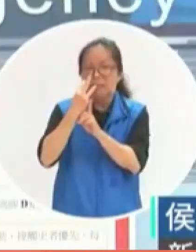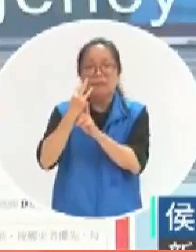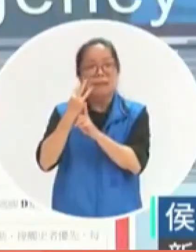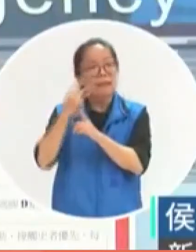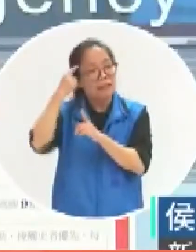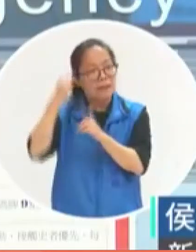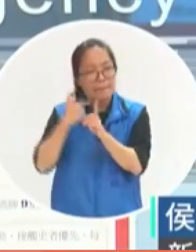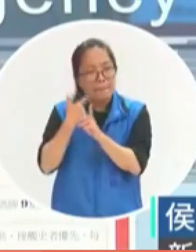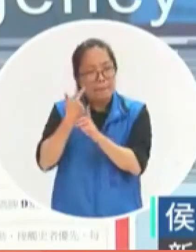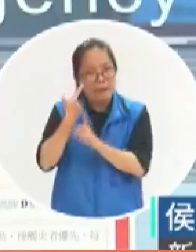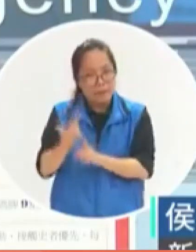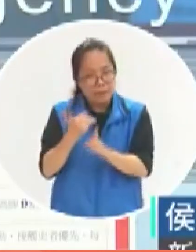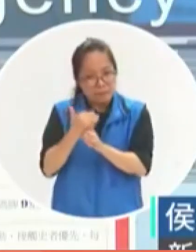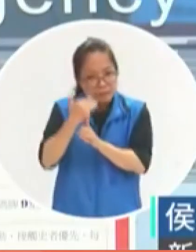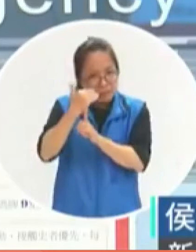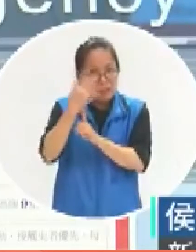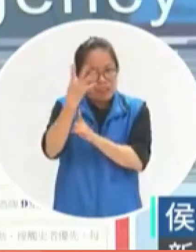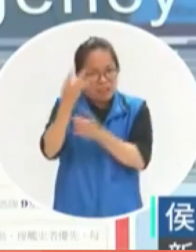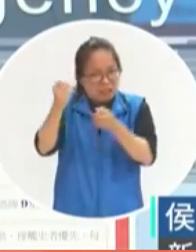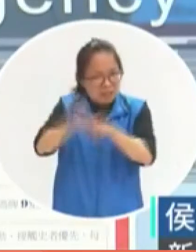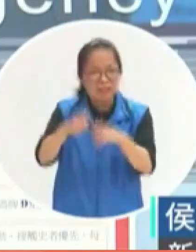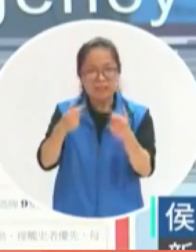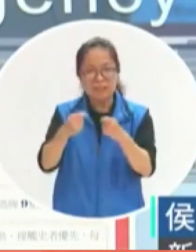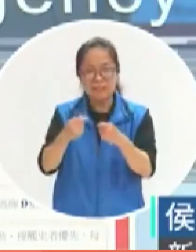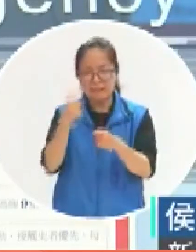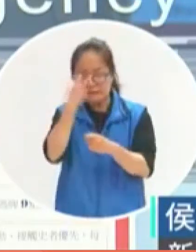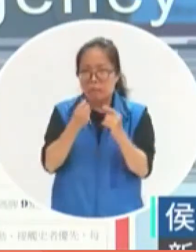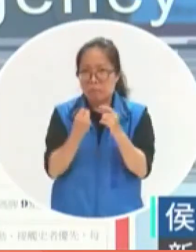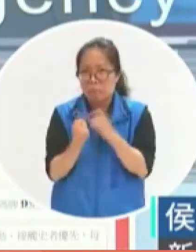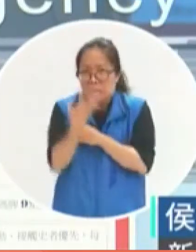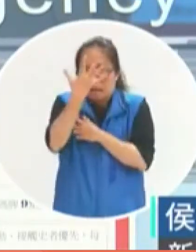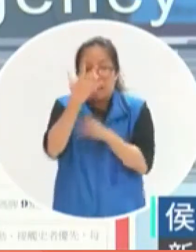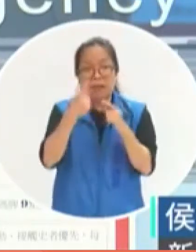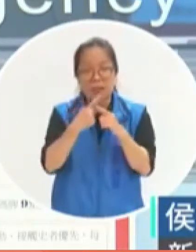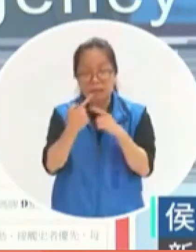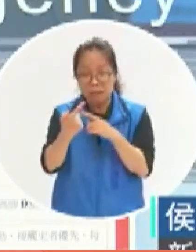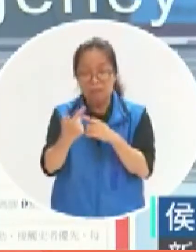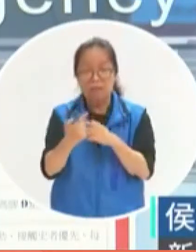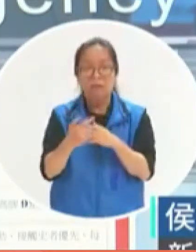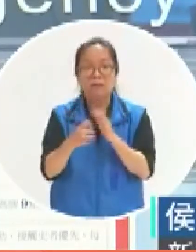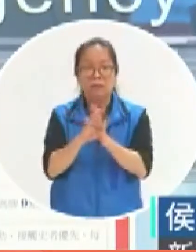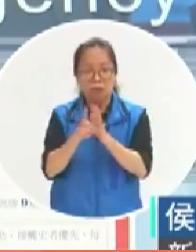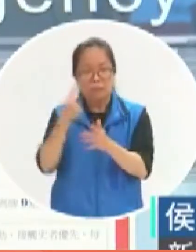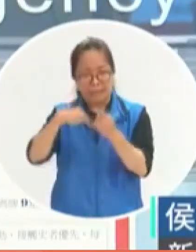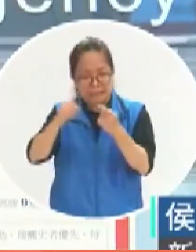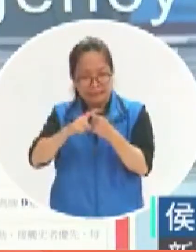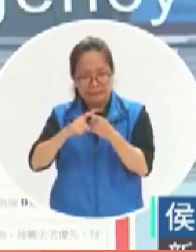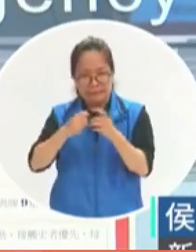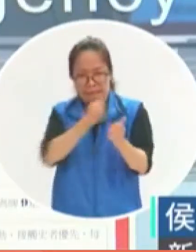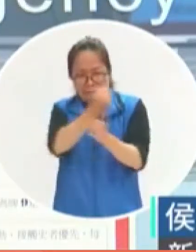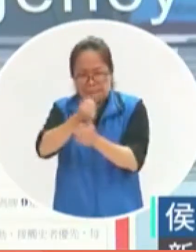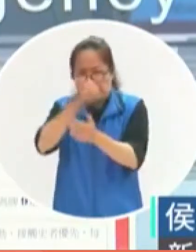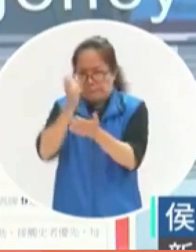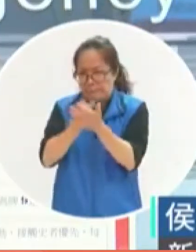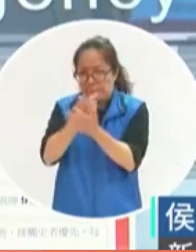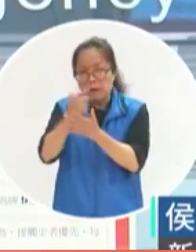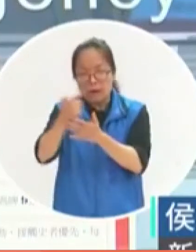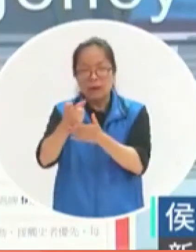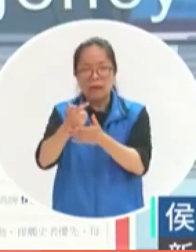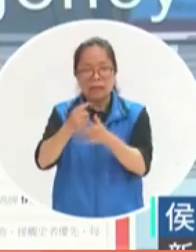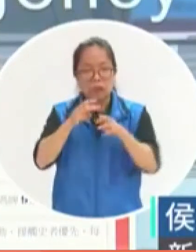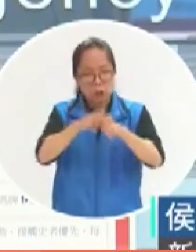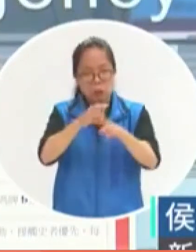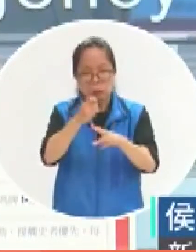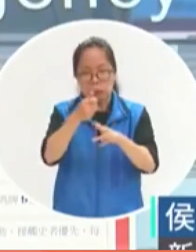同慢慢走到整四级，要做好充分的准备。我们必须要采取高度管制、低度